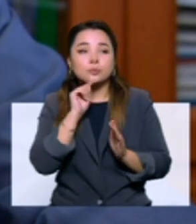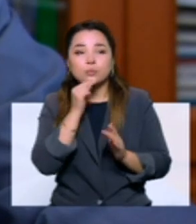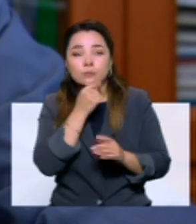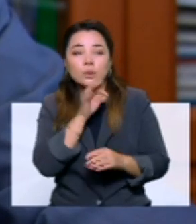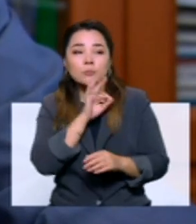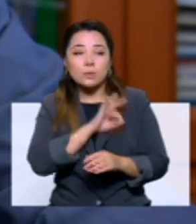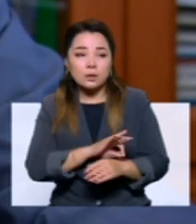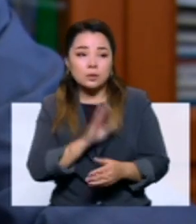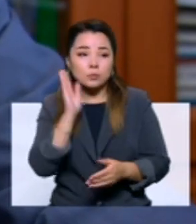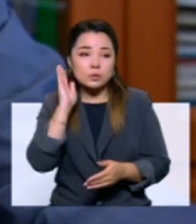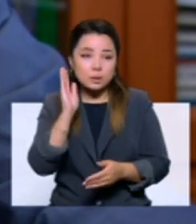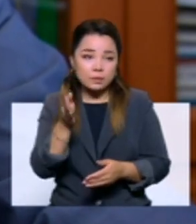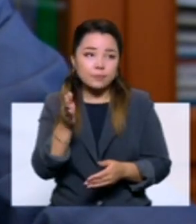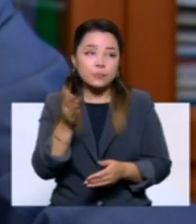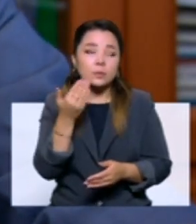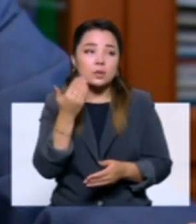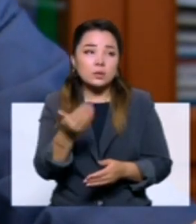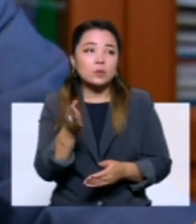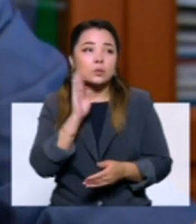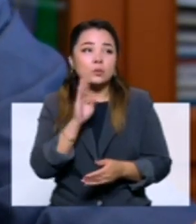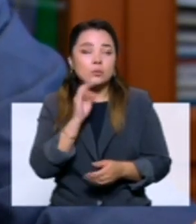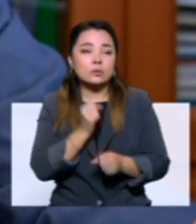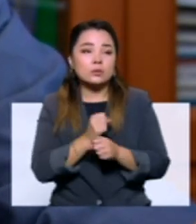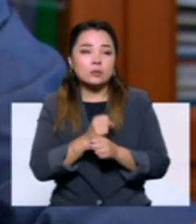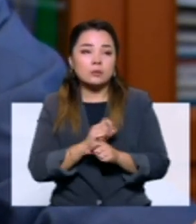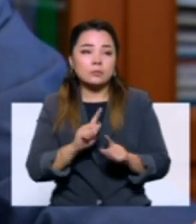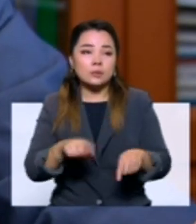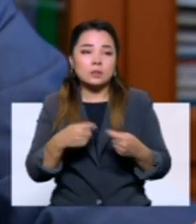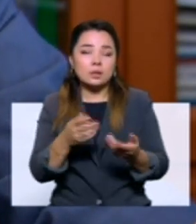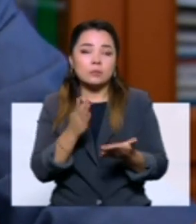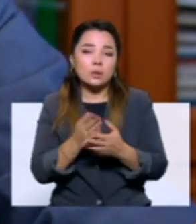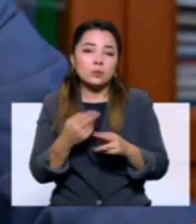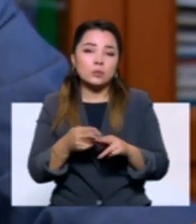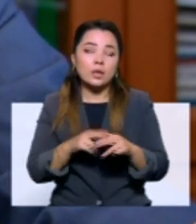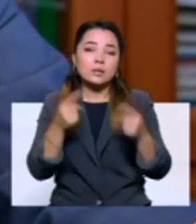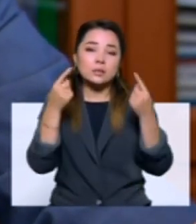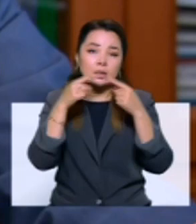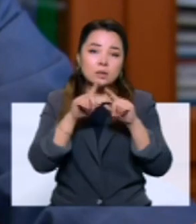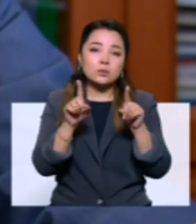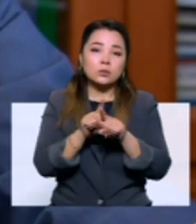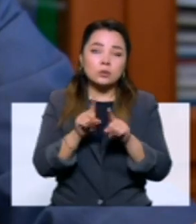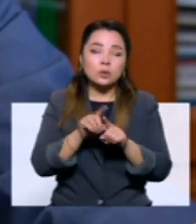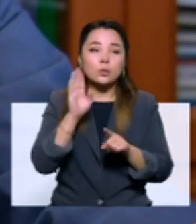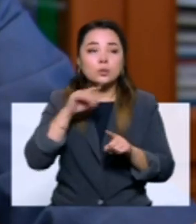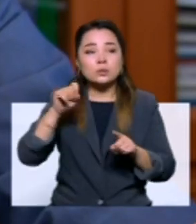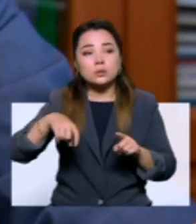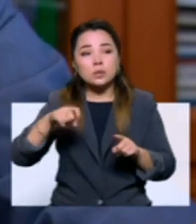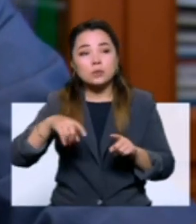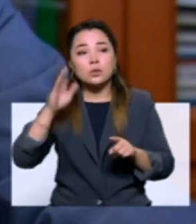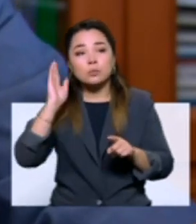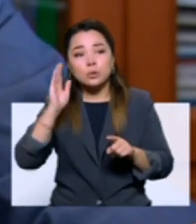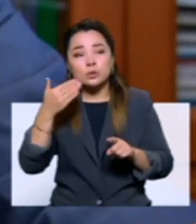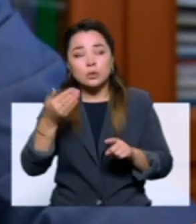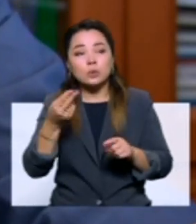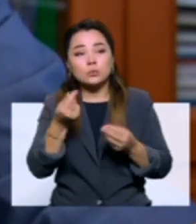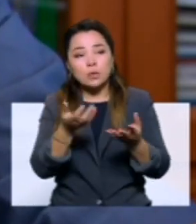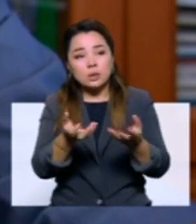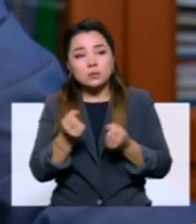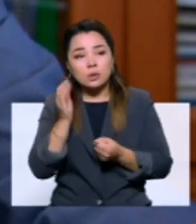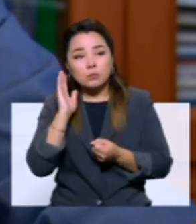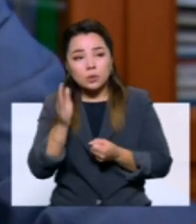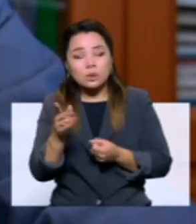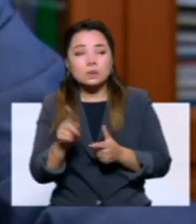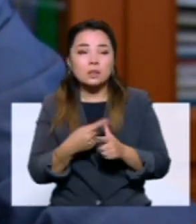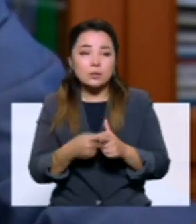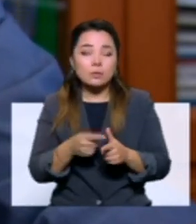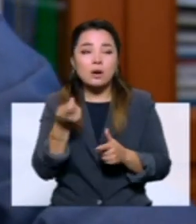үнемдеп пайдалансаң, саған субсидия беріледі. Осындай технология менен мысалы суаратын болса, субсидия аласың,